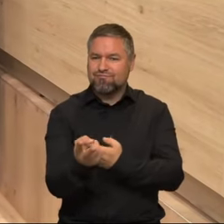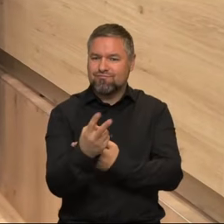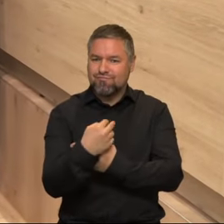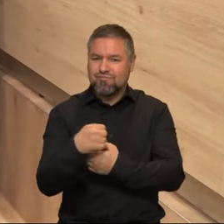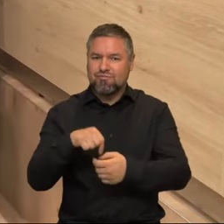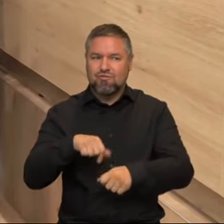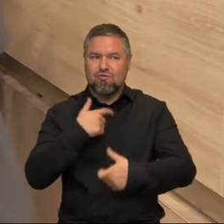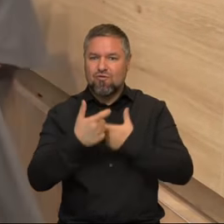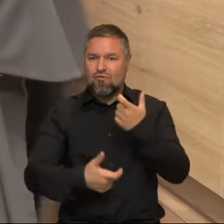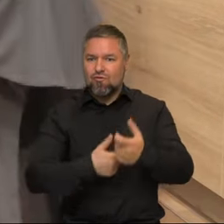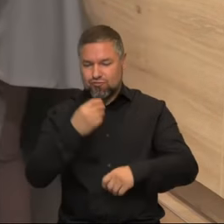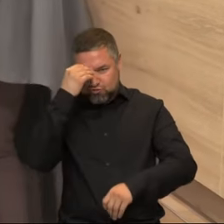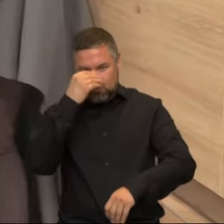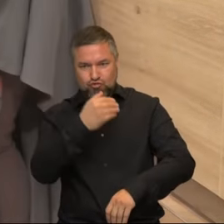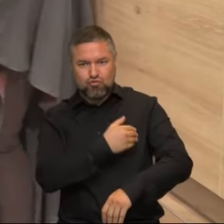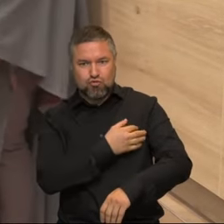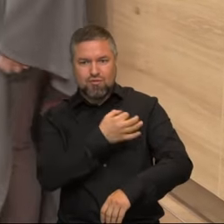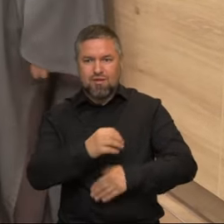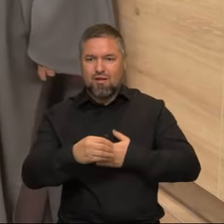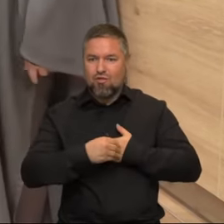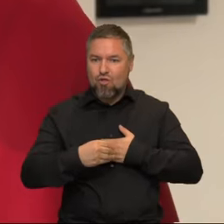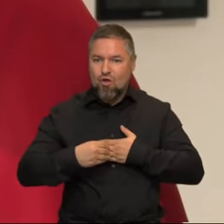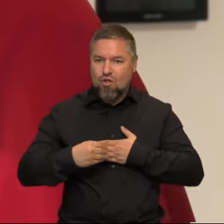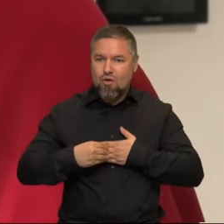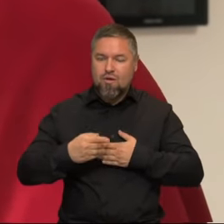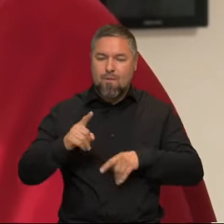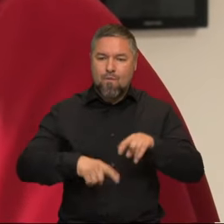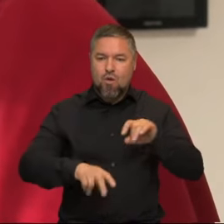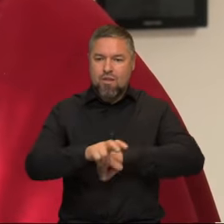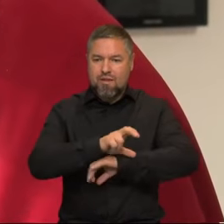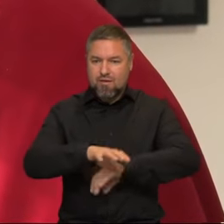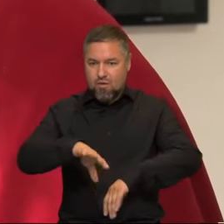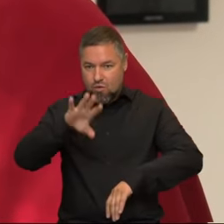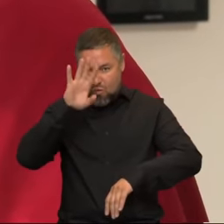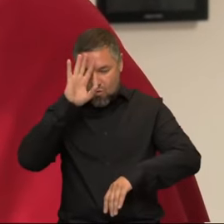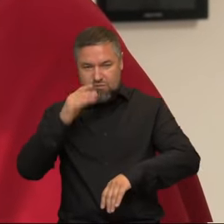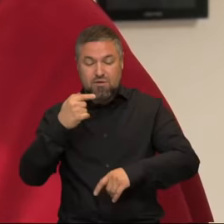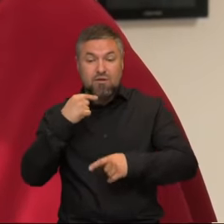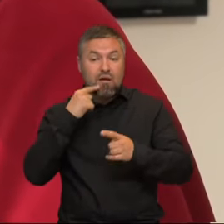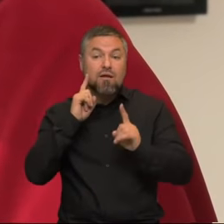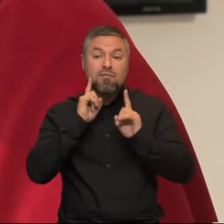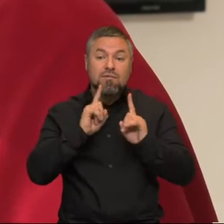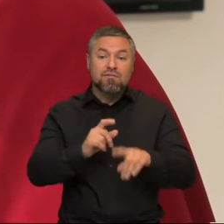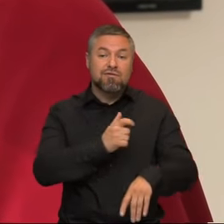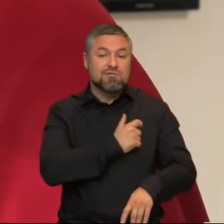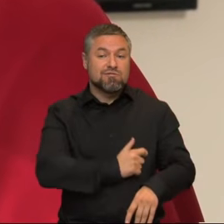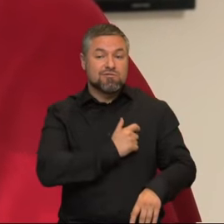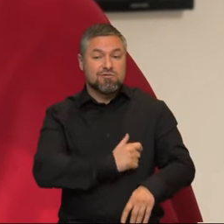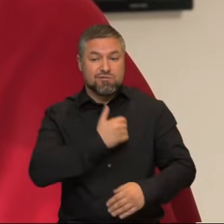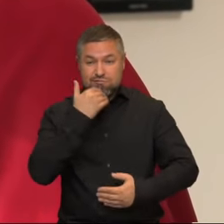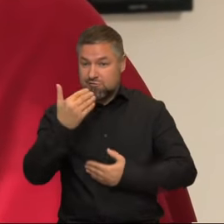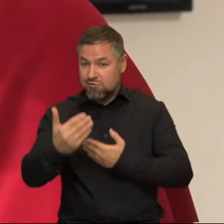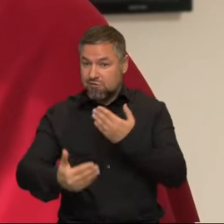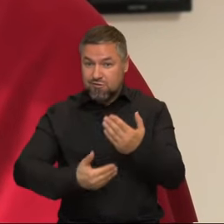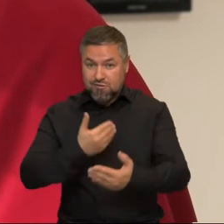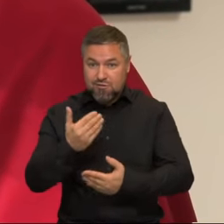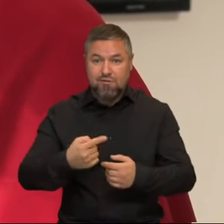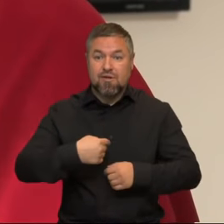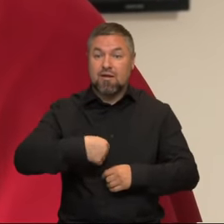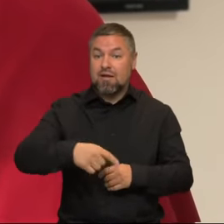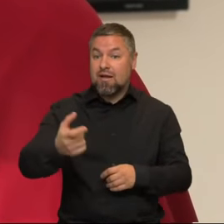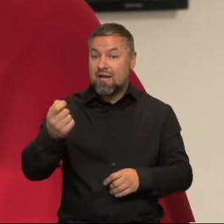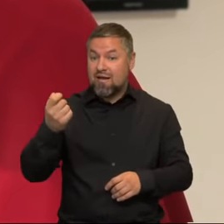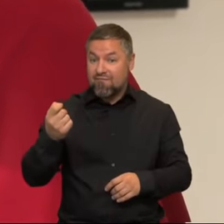rekrutacji do Interdyscyplinarnej Szkoły Doktorskiej Politechniki Łódzkiej, czego serdecznie Państwu gratuluję. Za